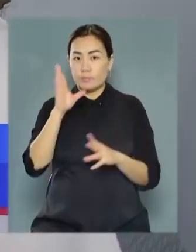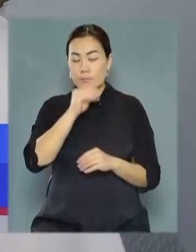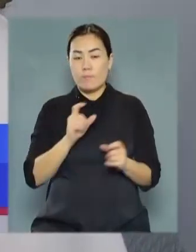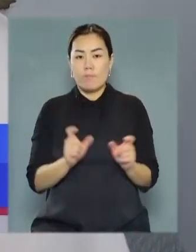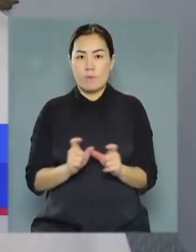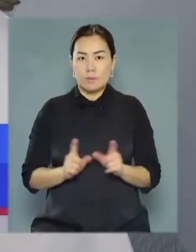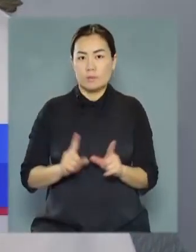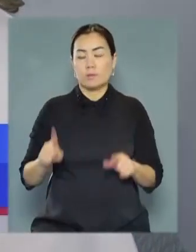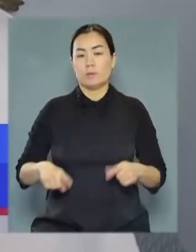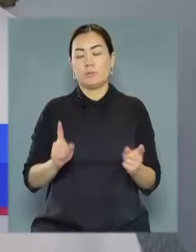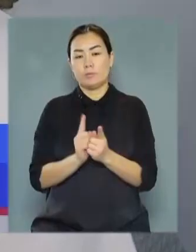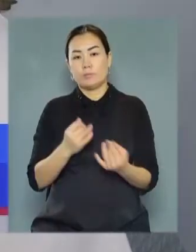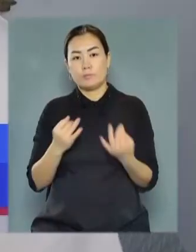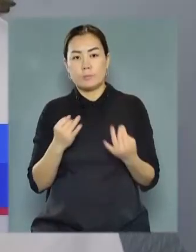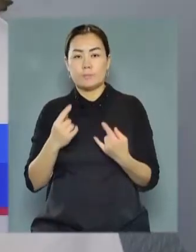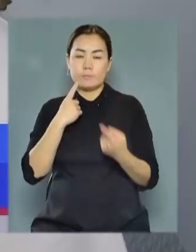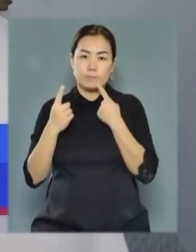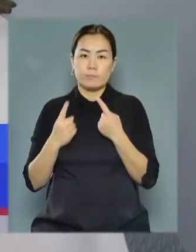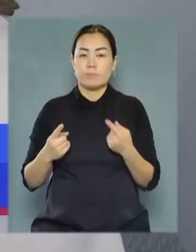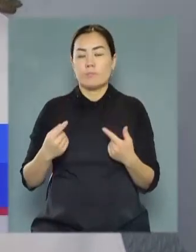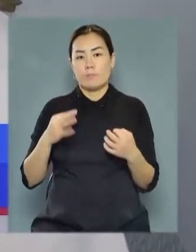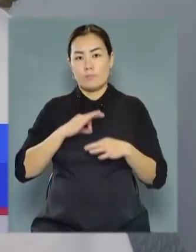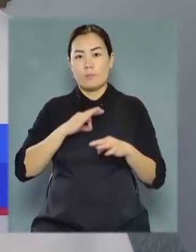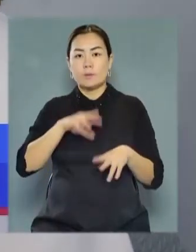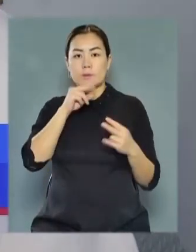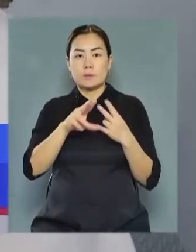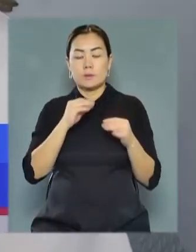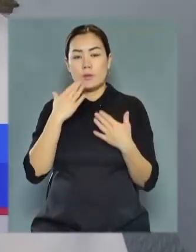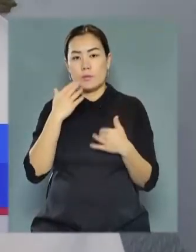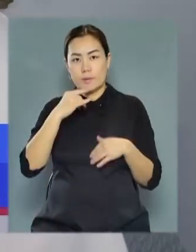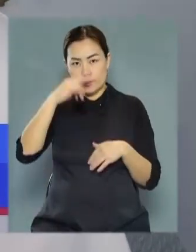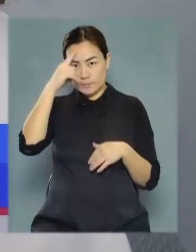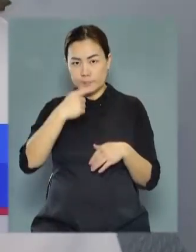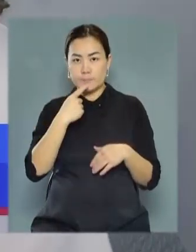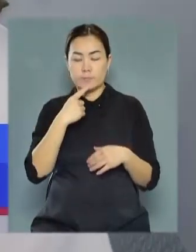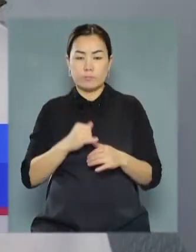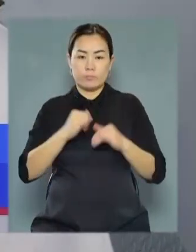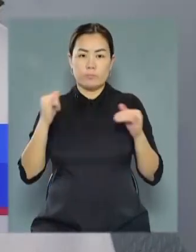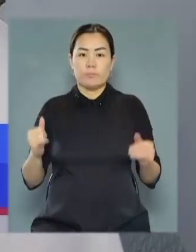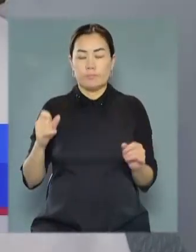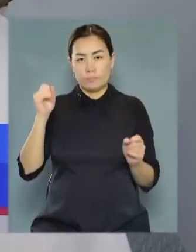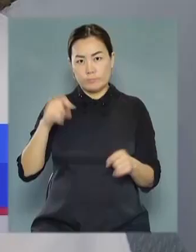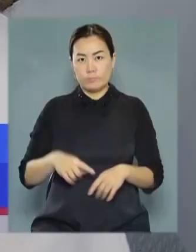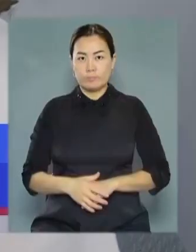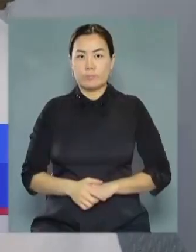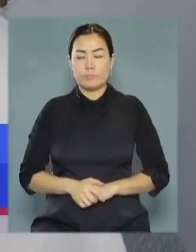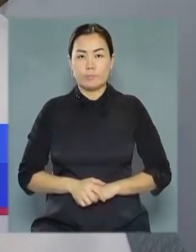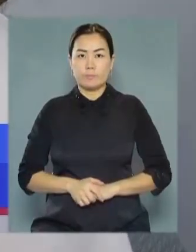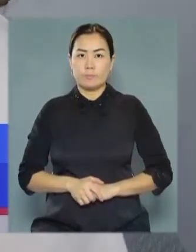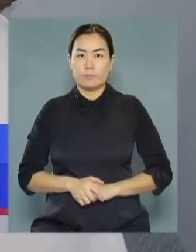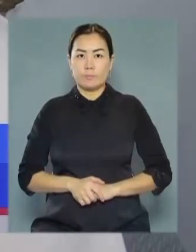Оларды дүкендерде, кездесулерде, диалог құрғанда жиі қолданамын. Және қазақ тілін бұрынғыға қарағанда жақсы түсінетін болдым.